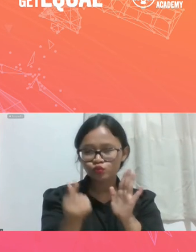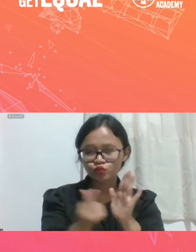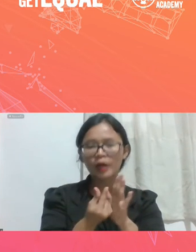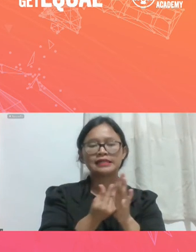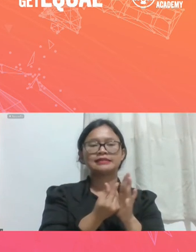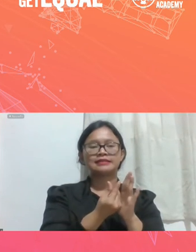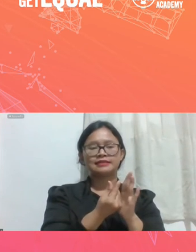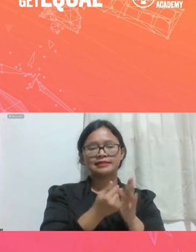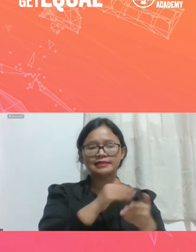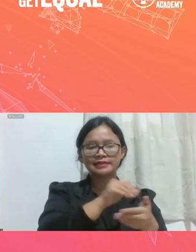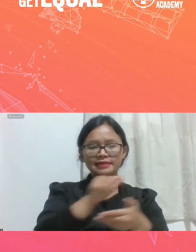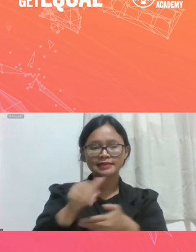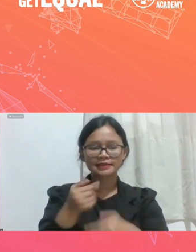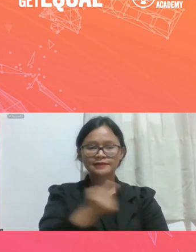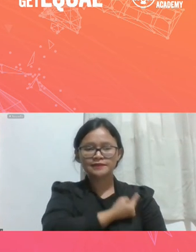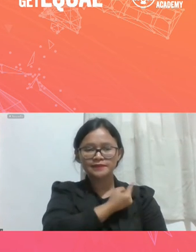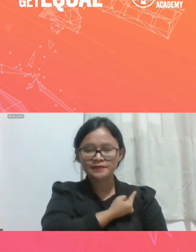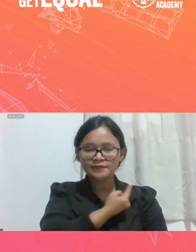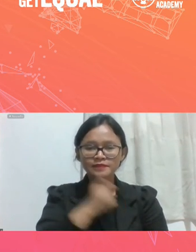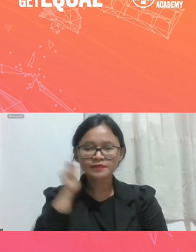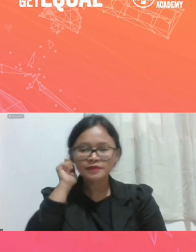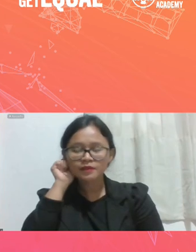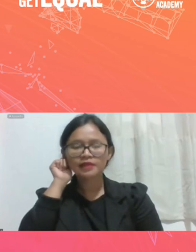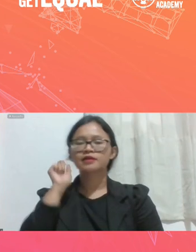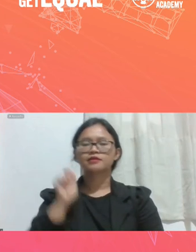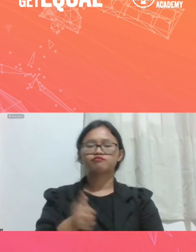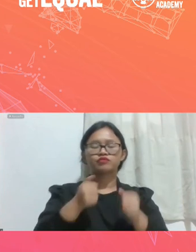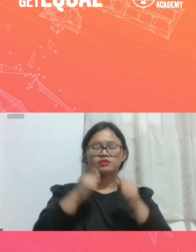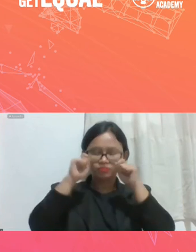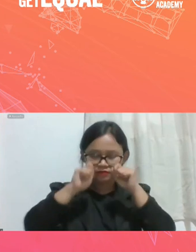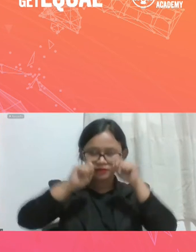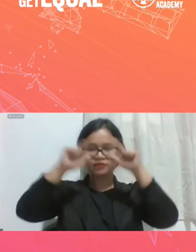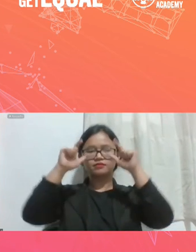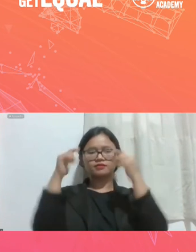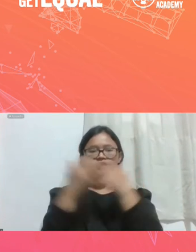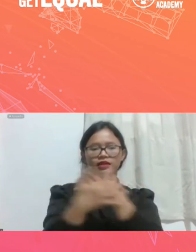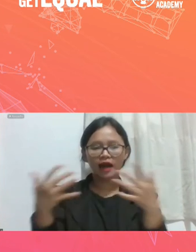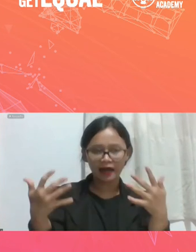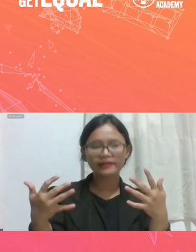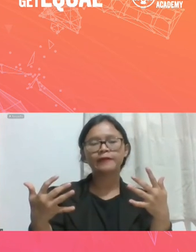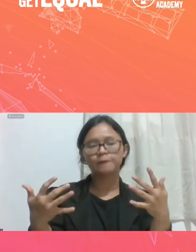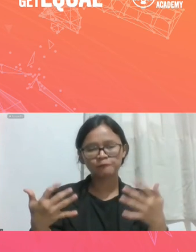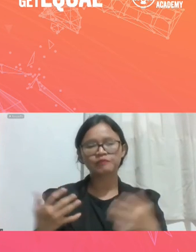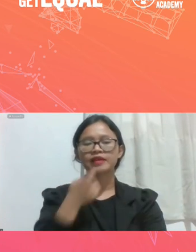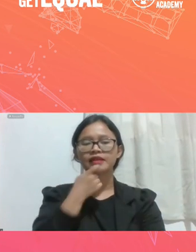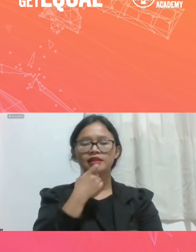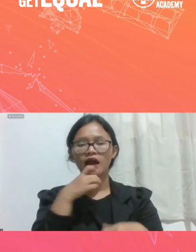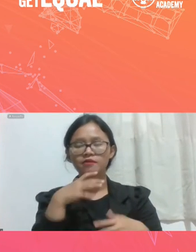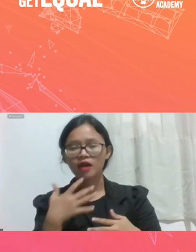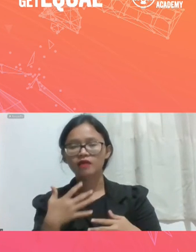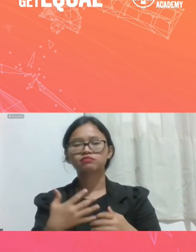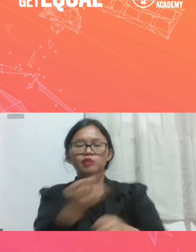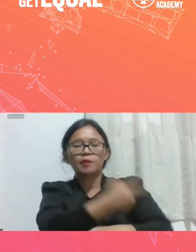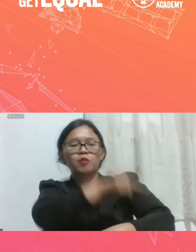di mana data pribadi itu dilindungi atau meningkatkan kesadaran masyarakat untuk meningkatkan kemampuannya